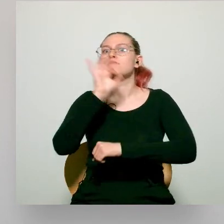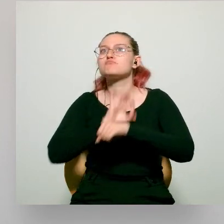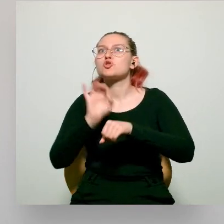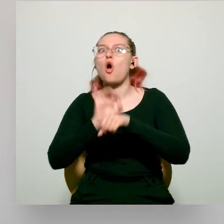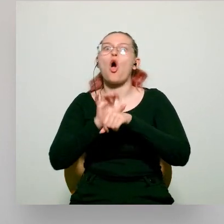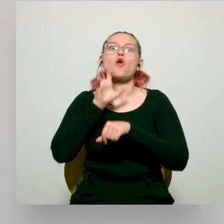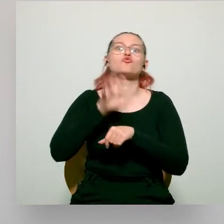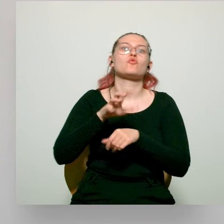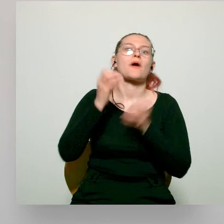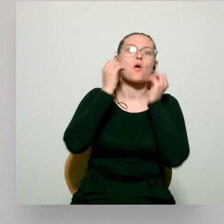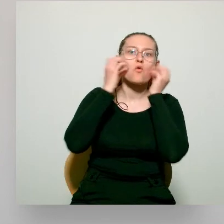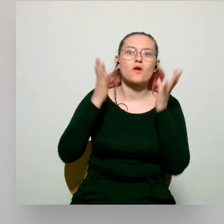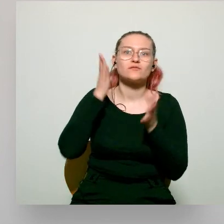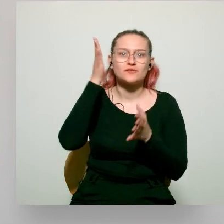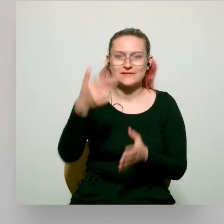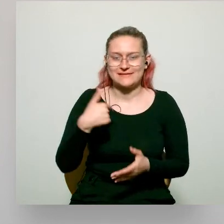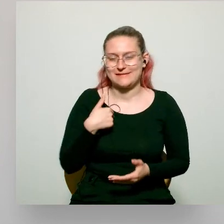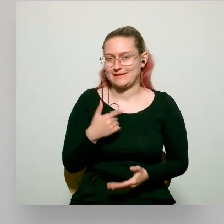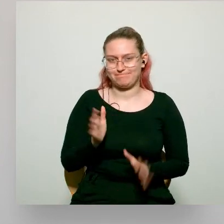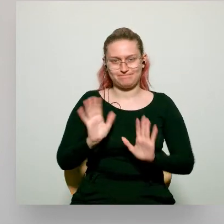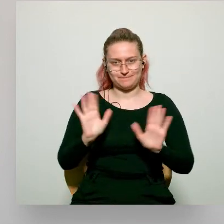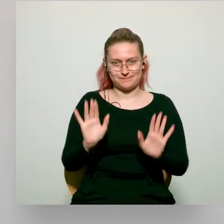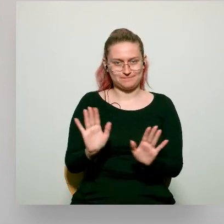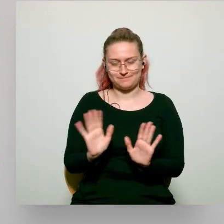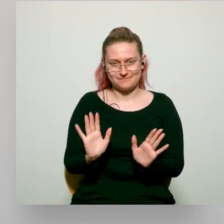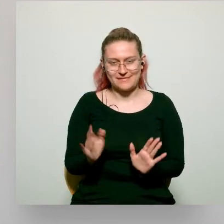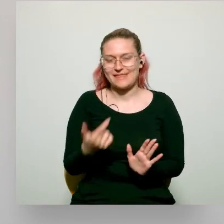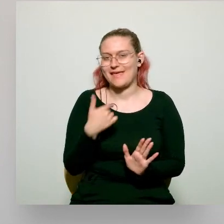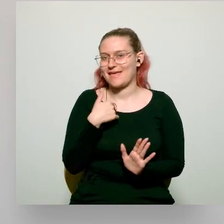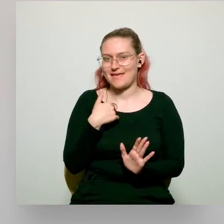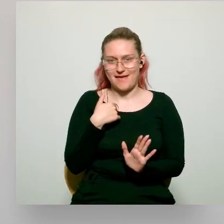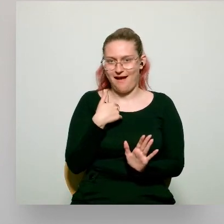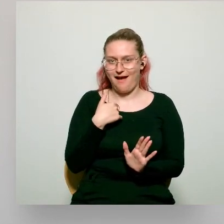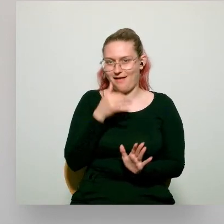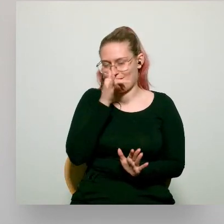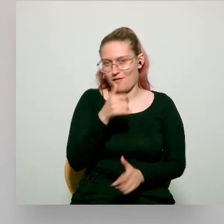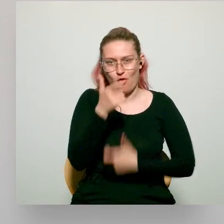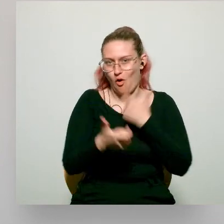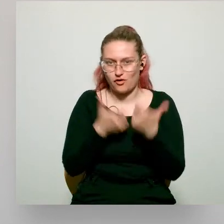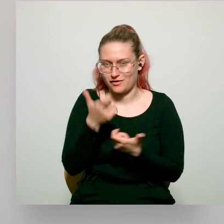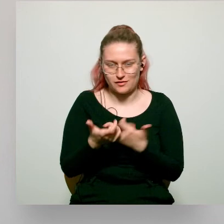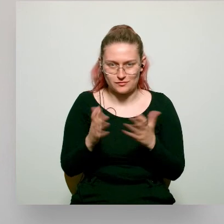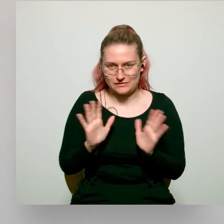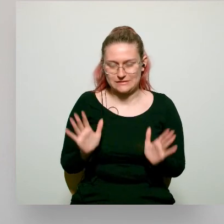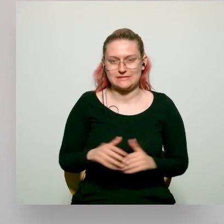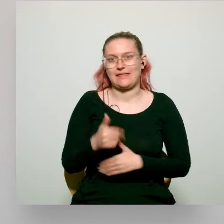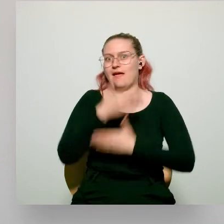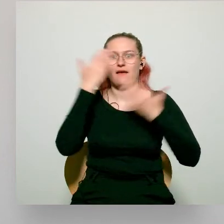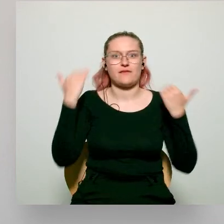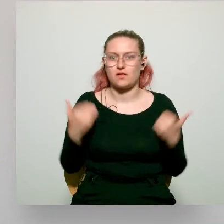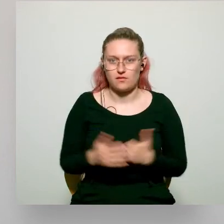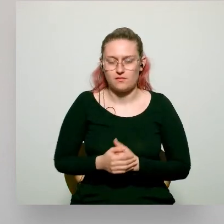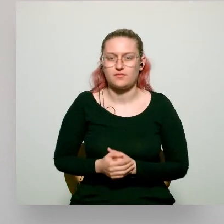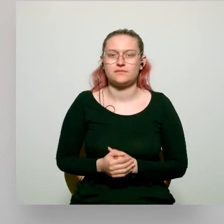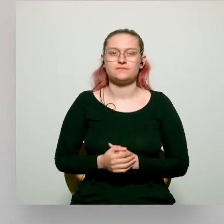tak tajemnicza i mistyczna wręcz sfera, że się nie odważę po prostu. Myślę, że w o wiele gorszych